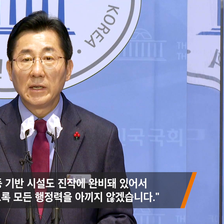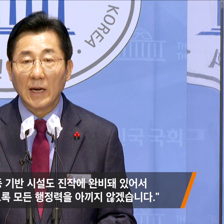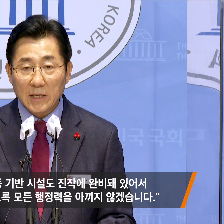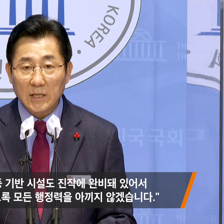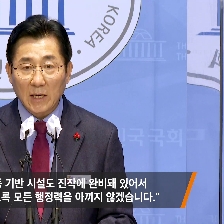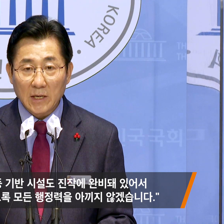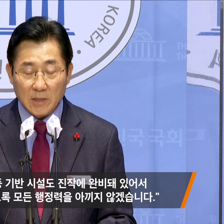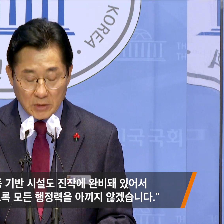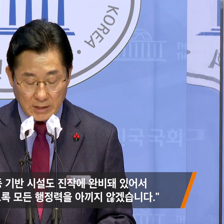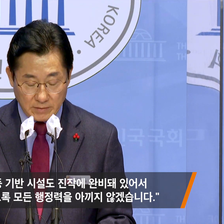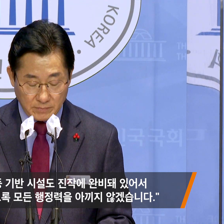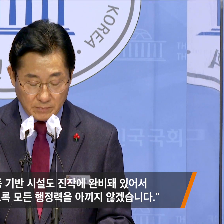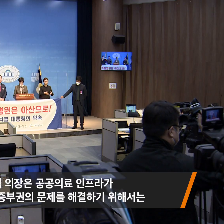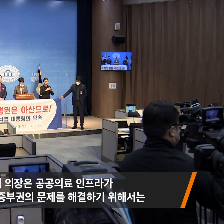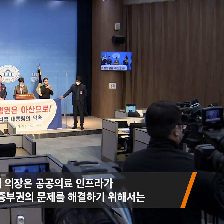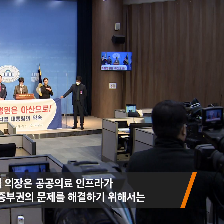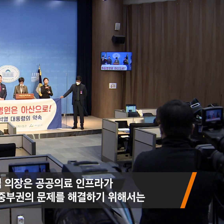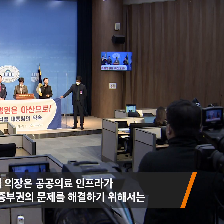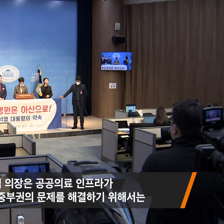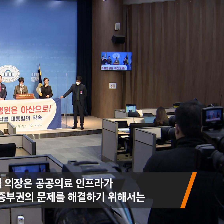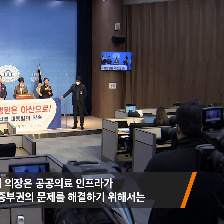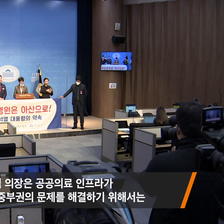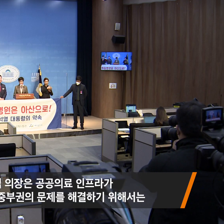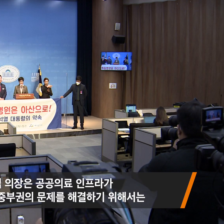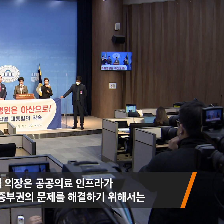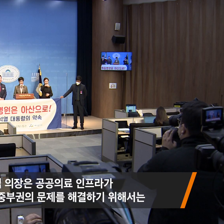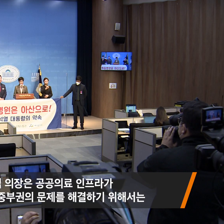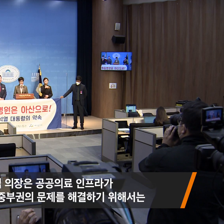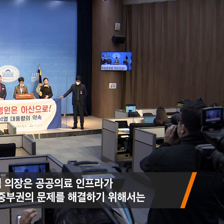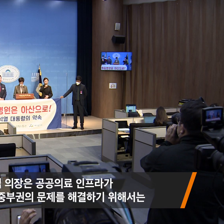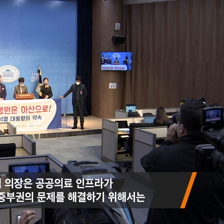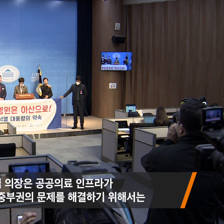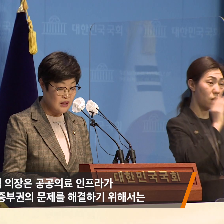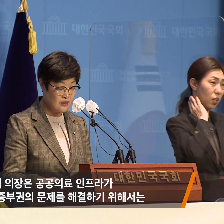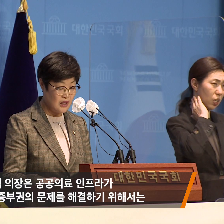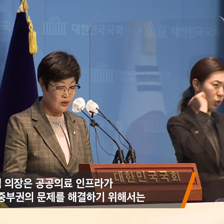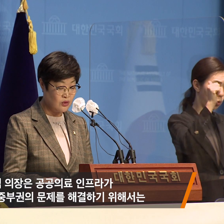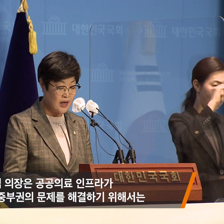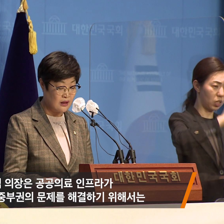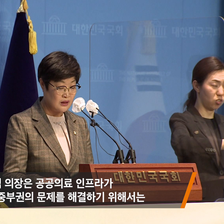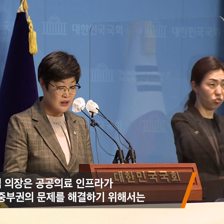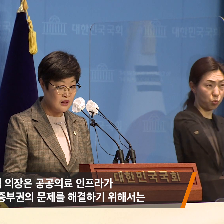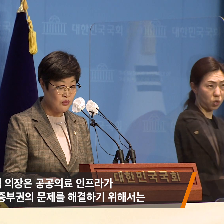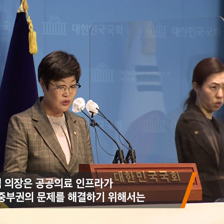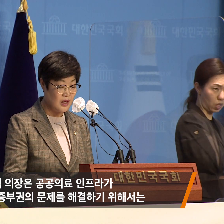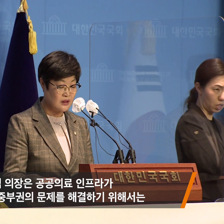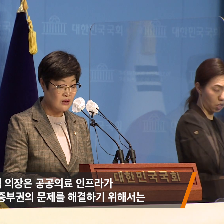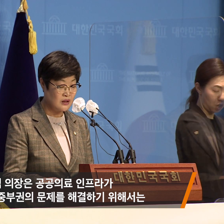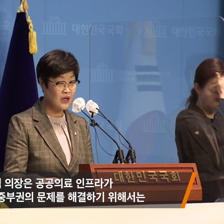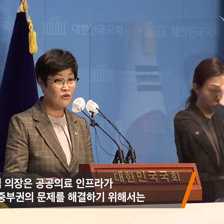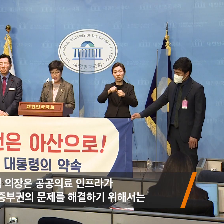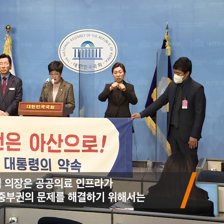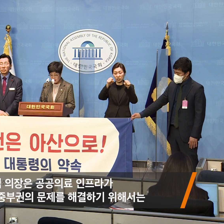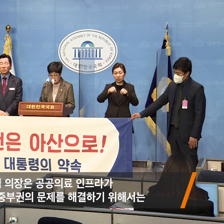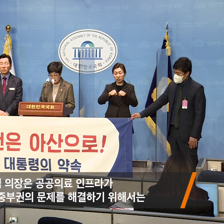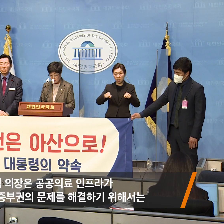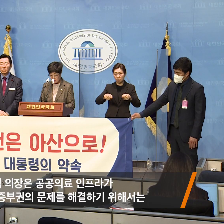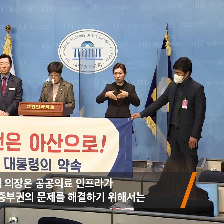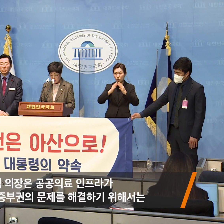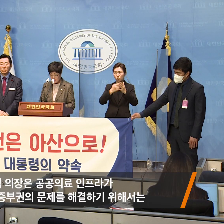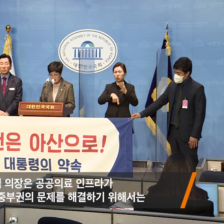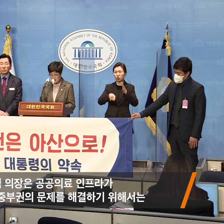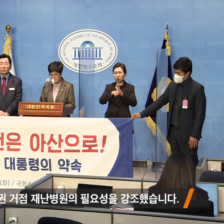행정력을 아끼지 않겠습니다 아울러 김 회장은 공 인프라가 턱없이 부족한 중부권의 문제를